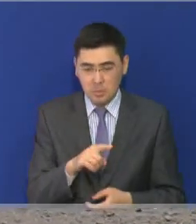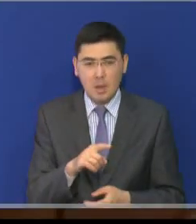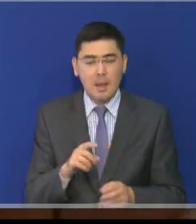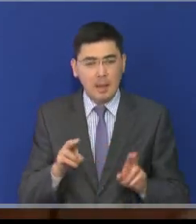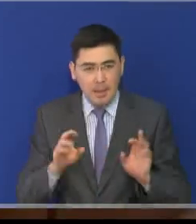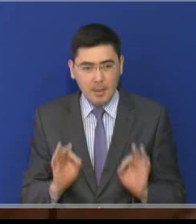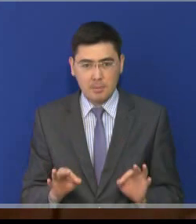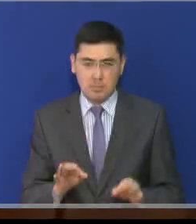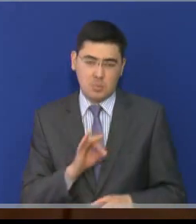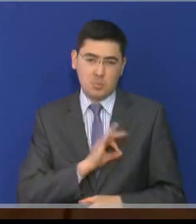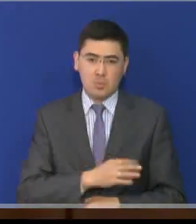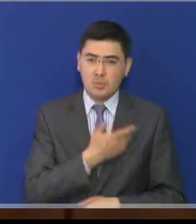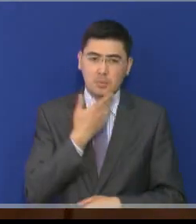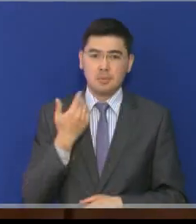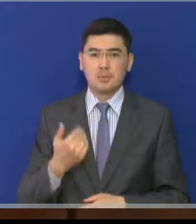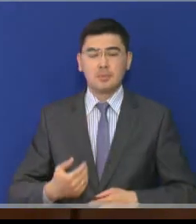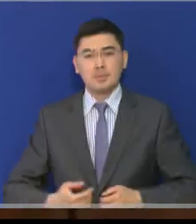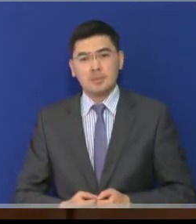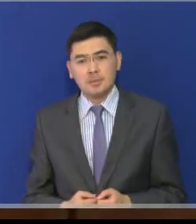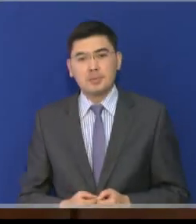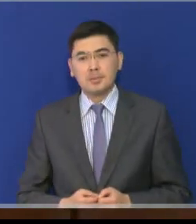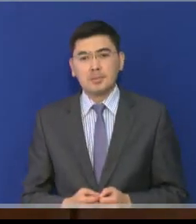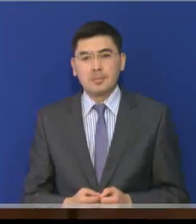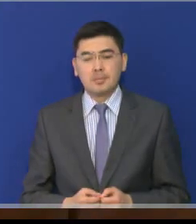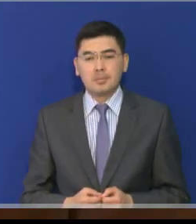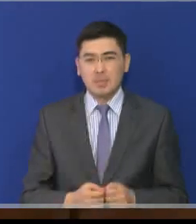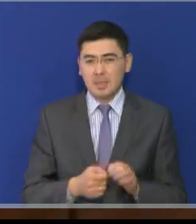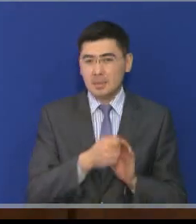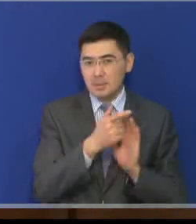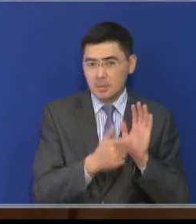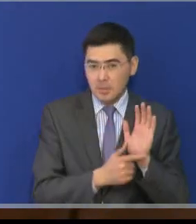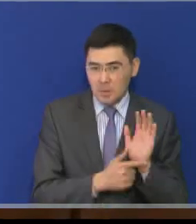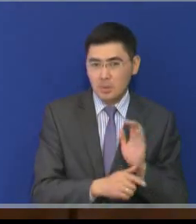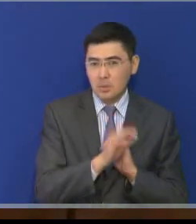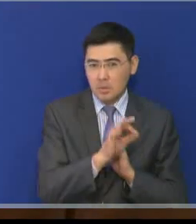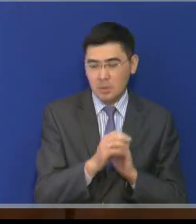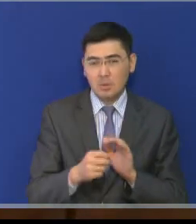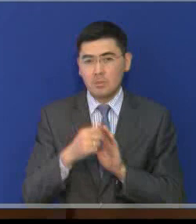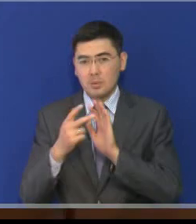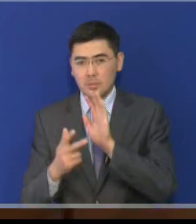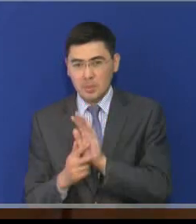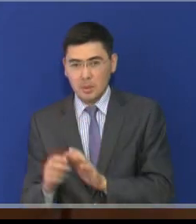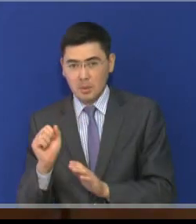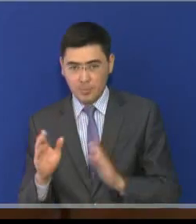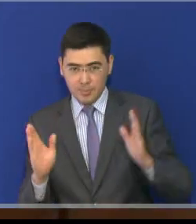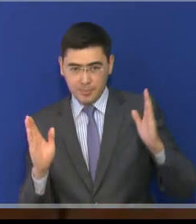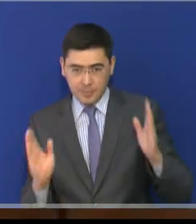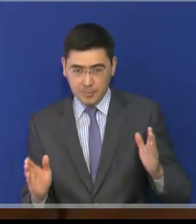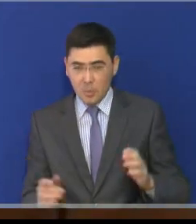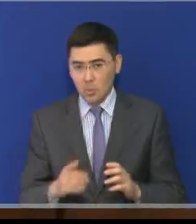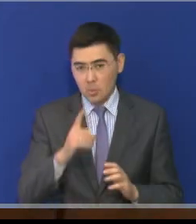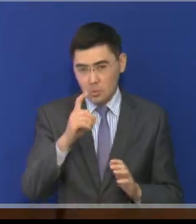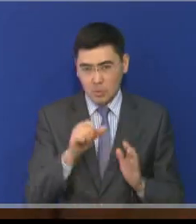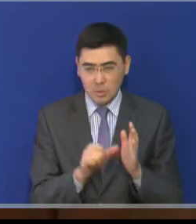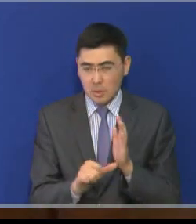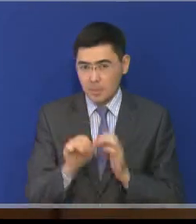емес. Затопители берут с 15 апреля, 17 октября. 17 қазан мен 15 сәуір аралығындағы жылу маусымы барысында 165